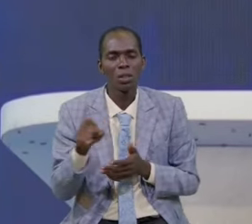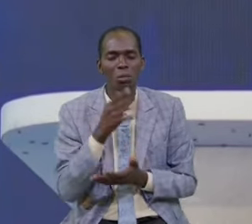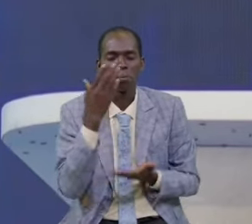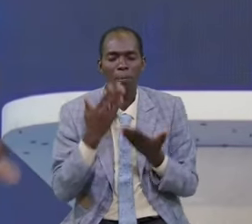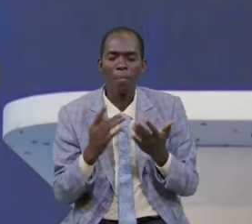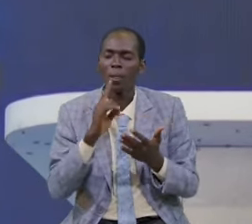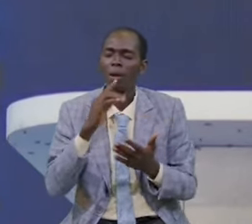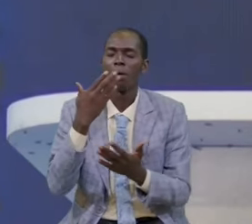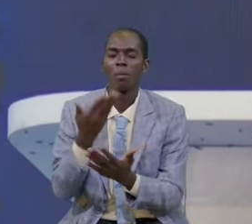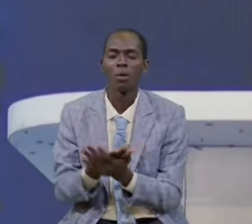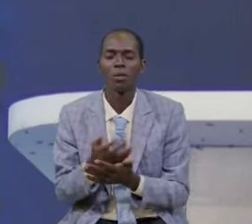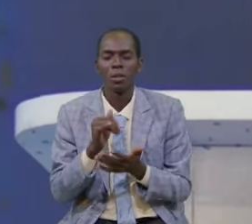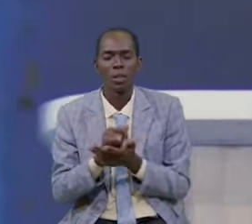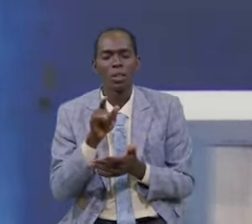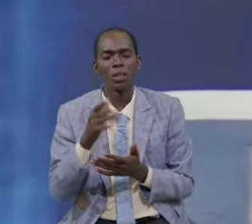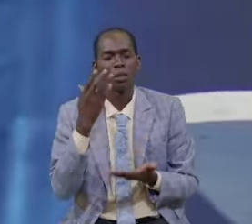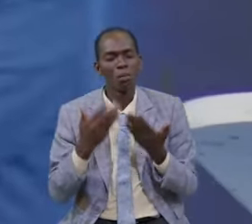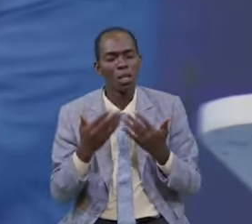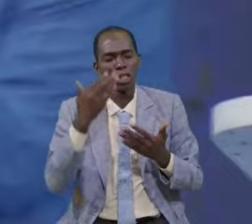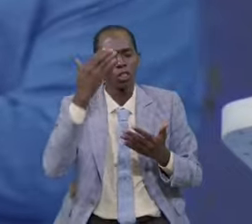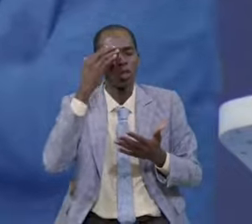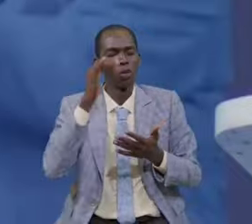vous connaissiez,